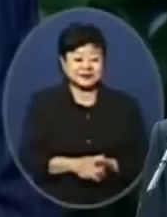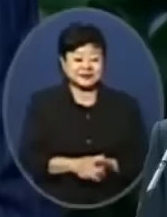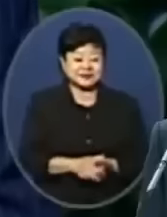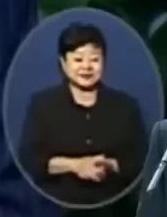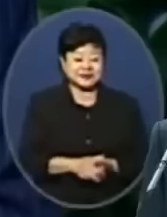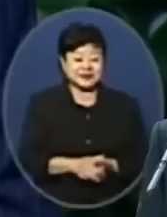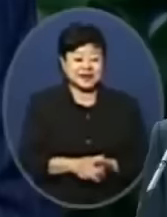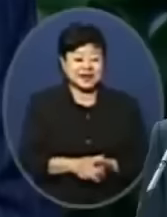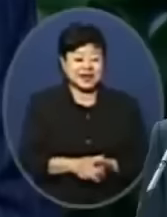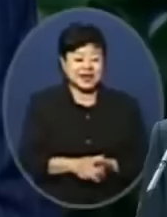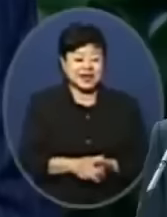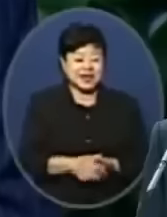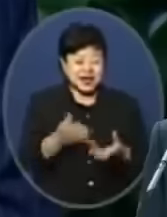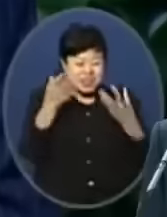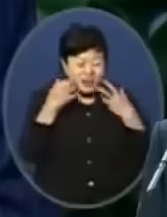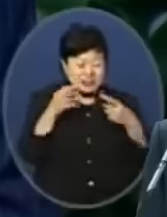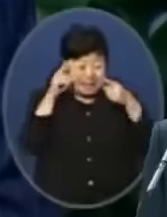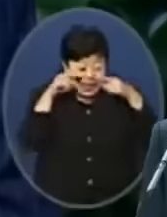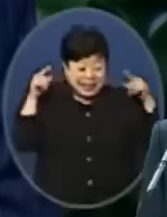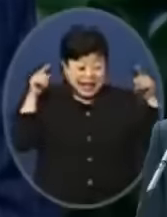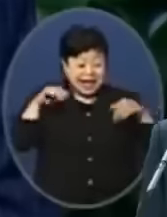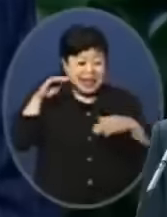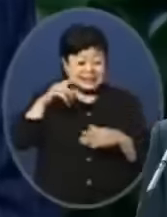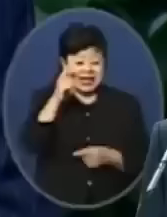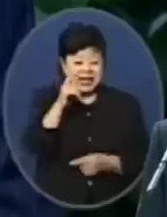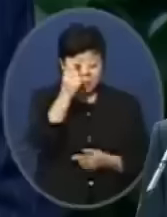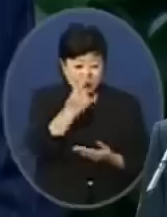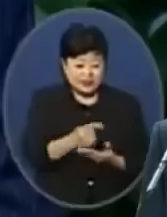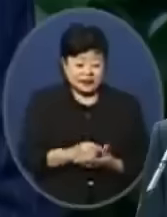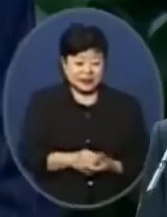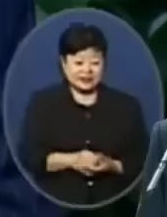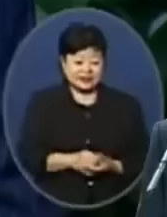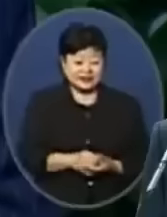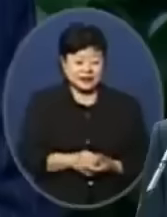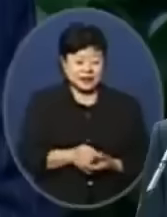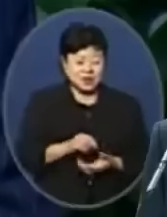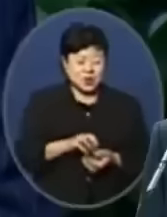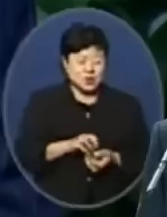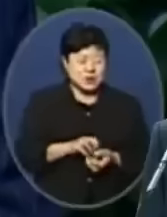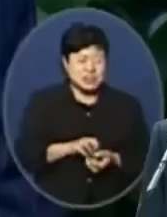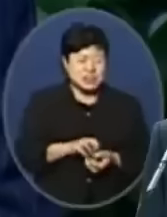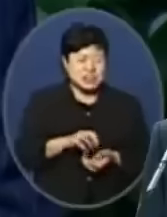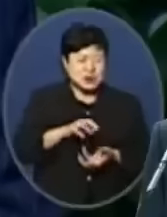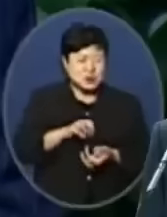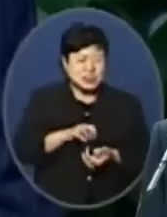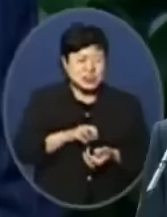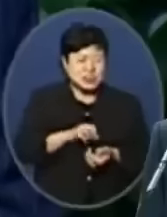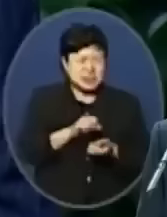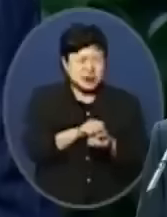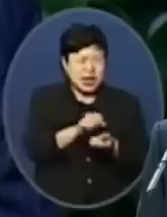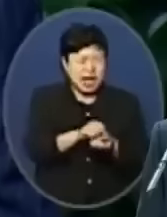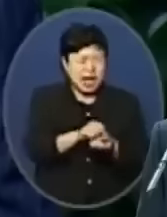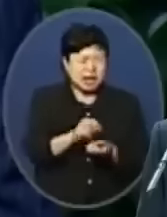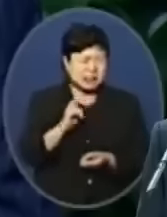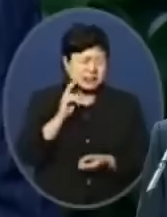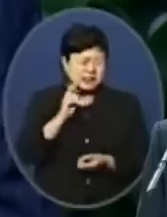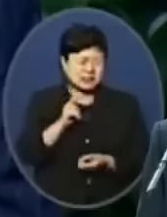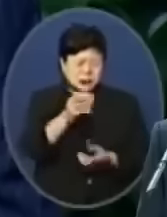연세대학에 다니는 학생 한 사람인데 위 궤양이 너무 심해서 너무 고통을